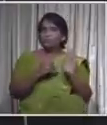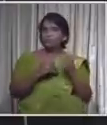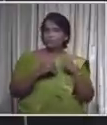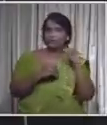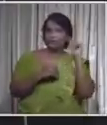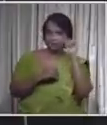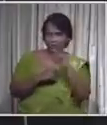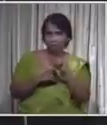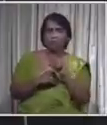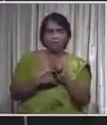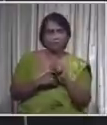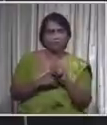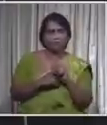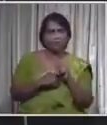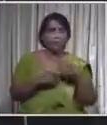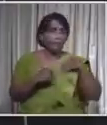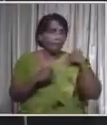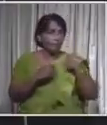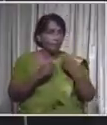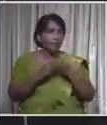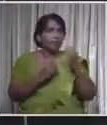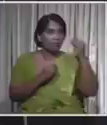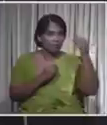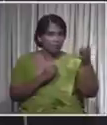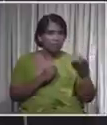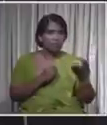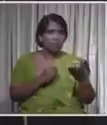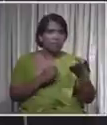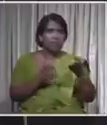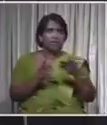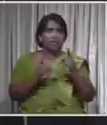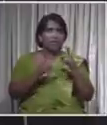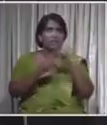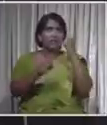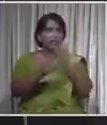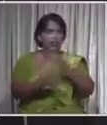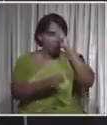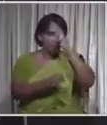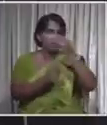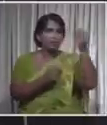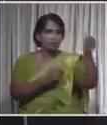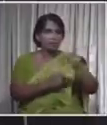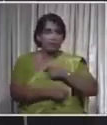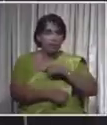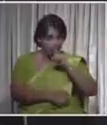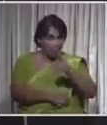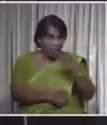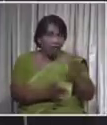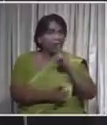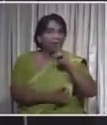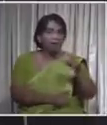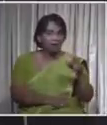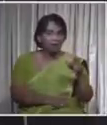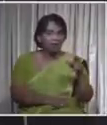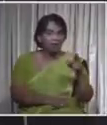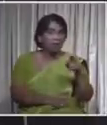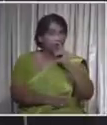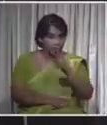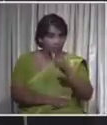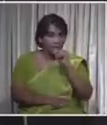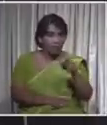එහෙමනම් ජේෂ්ඨත්වයට දෙනවා නම් මේ දෙන්න දිනේෂ් කුණවද මහත්තයා? ආන්න මං කිව්වද නැද්ද කියලා? ඔබතුමා